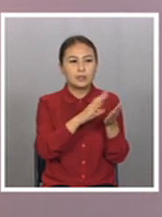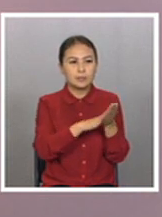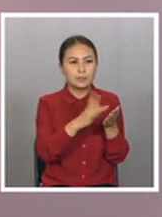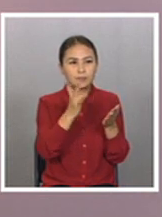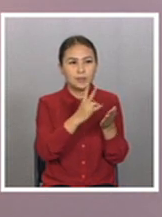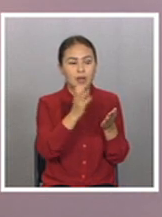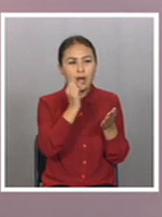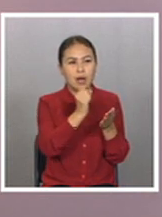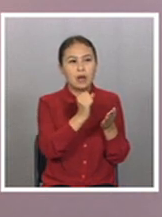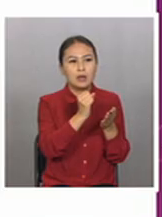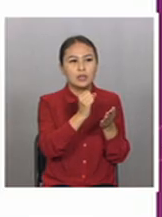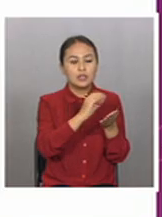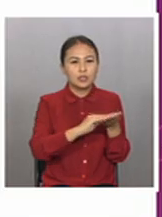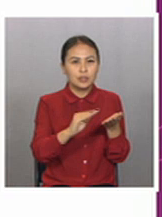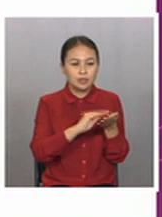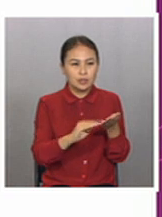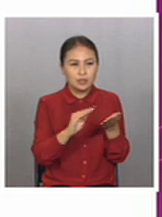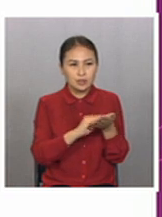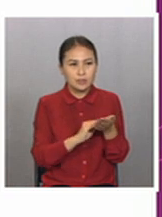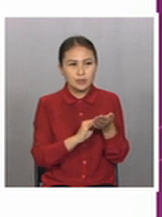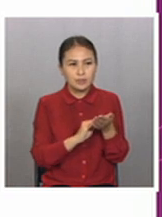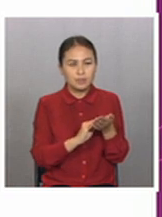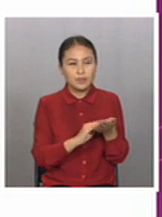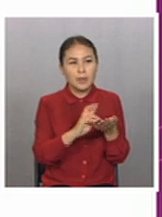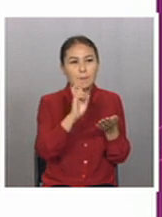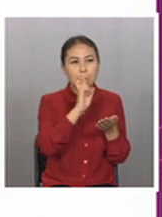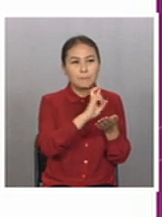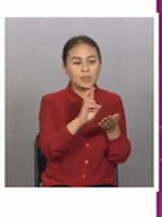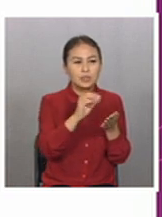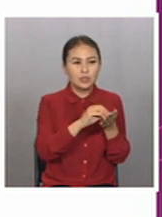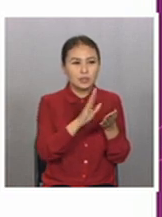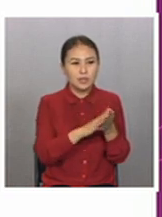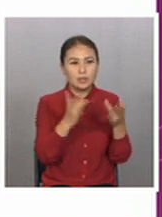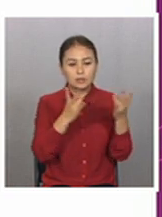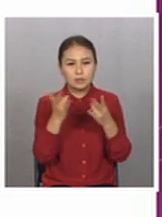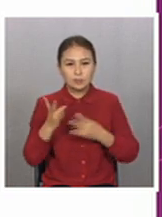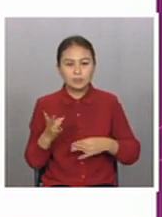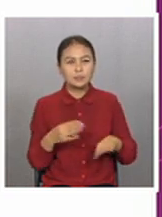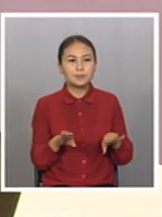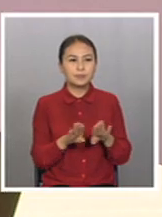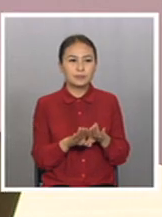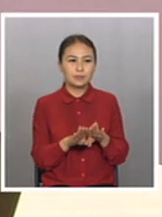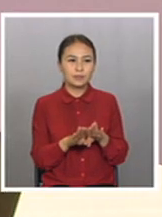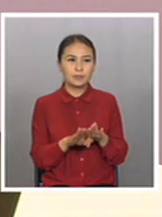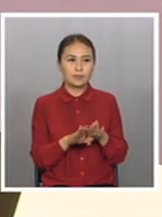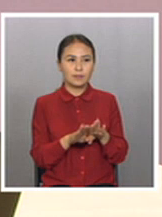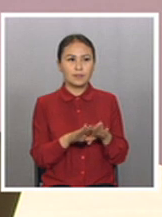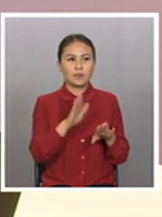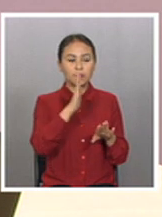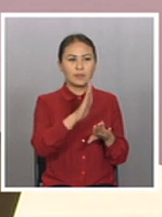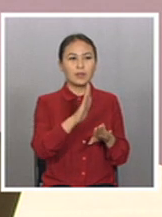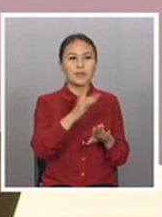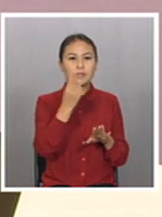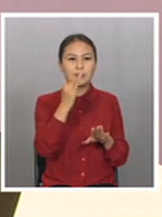А жиынына жазамыз. В жиынына тиісті элементті қарастырамыз. В-ға 5